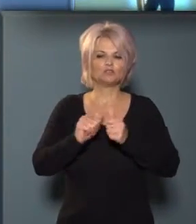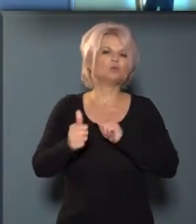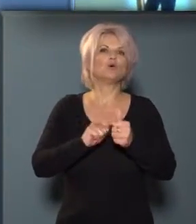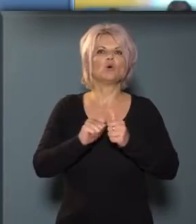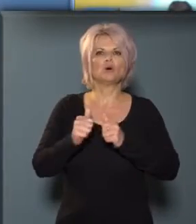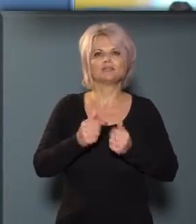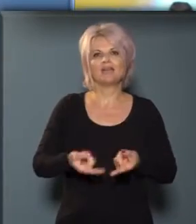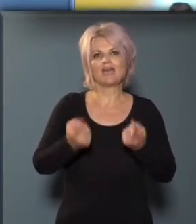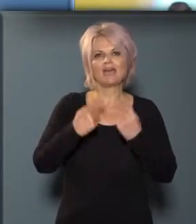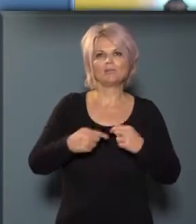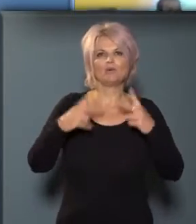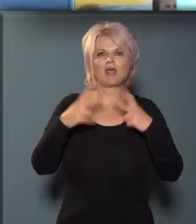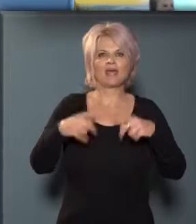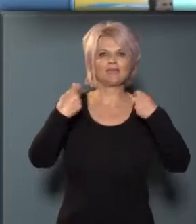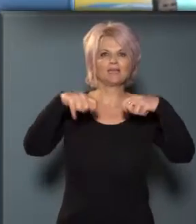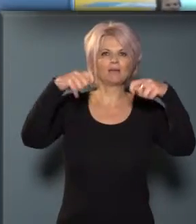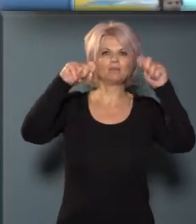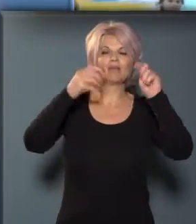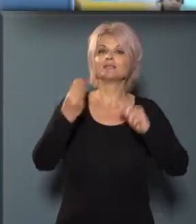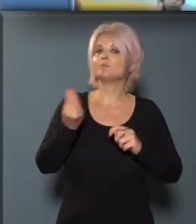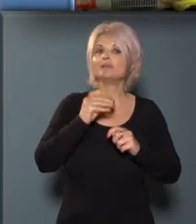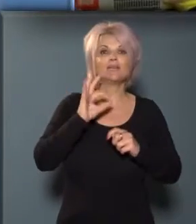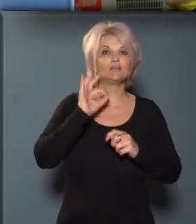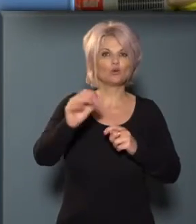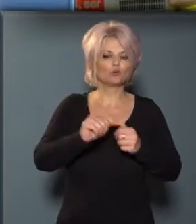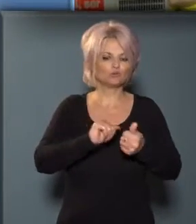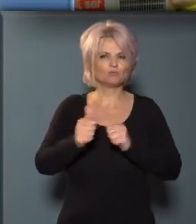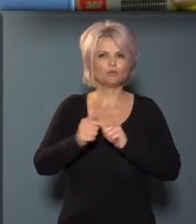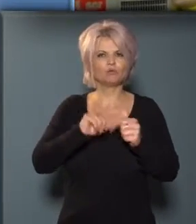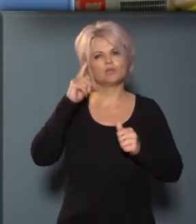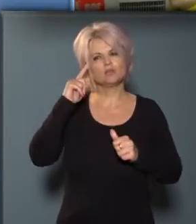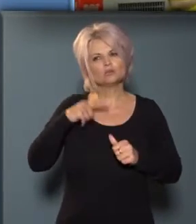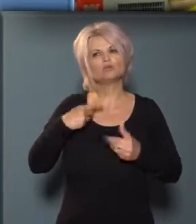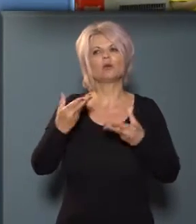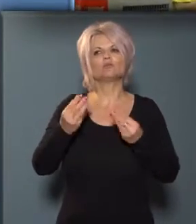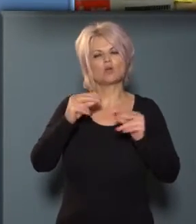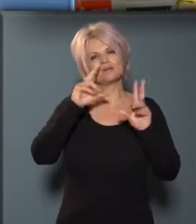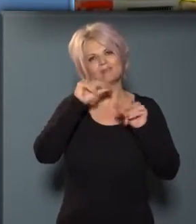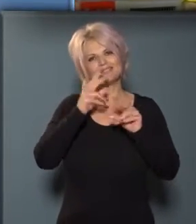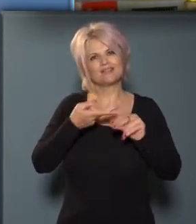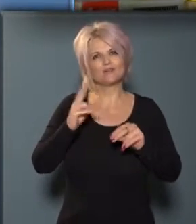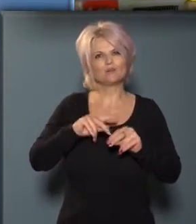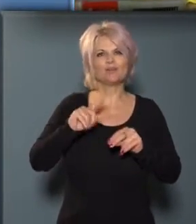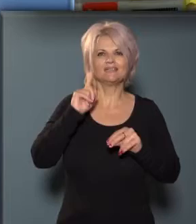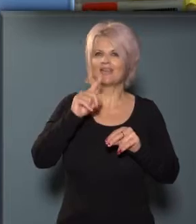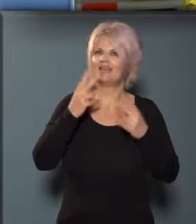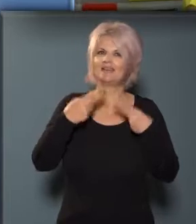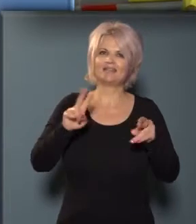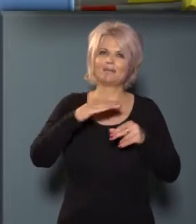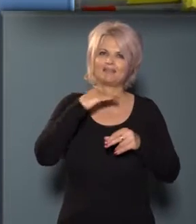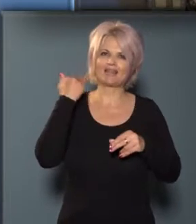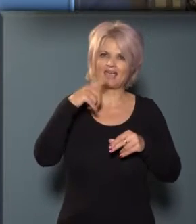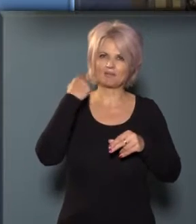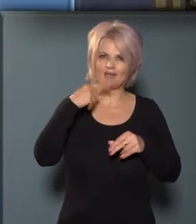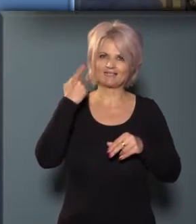hogy ebből lehet építkezni. Mi mindenre jó a sport? Tudom, hogy egy kicsit közhely, meg sokat beszélünk róla, de lehet, hogy nem lehet eleget beszélni. Nem